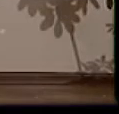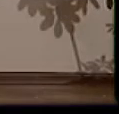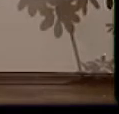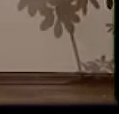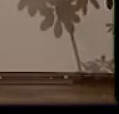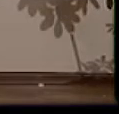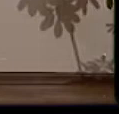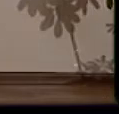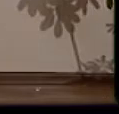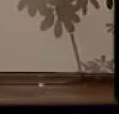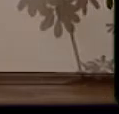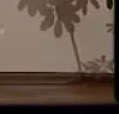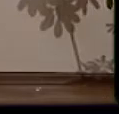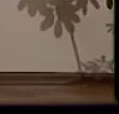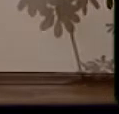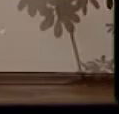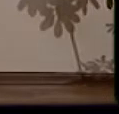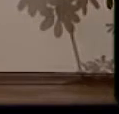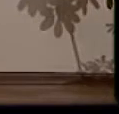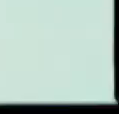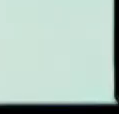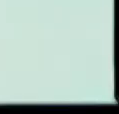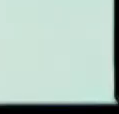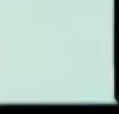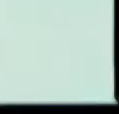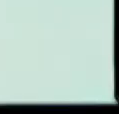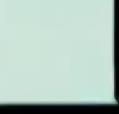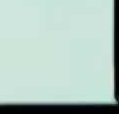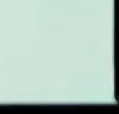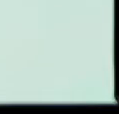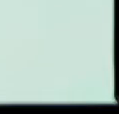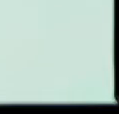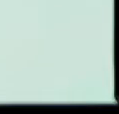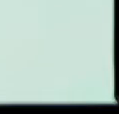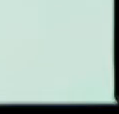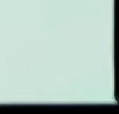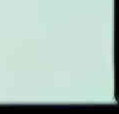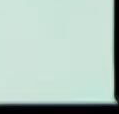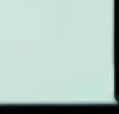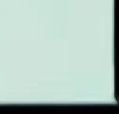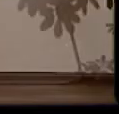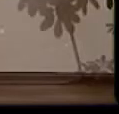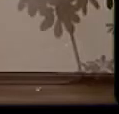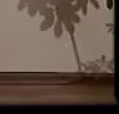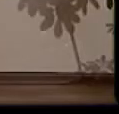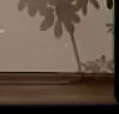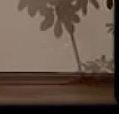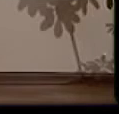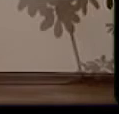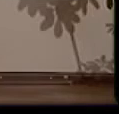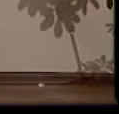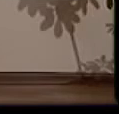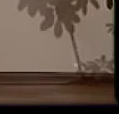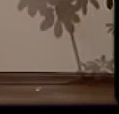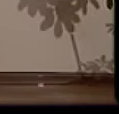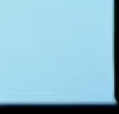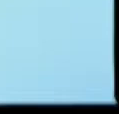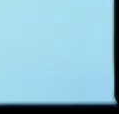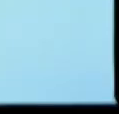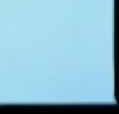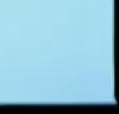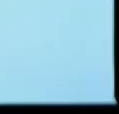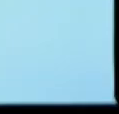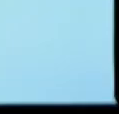Aujourd'hui, on va apprendre le pronom relatif dong et pourquoi on utilise dong les phrases. Dans les phrases,